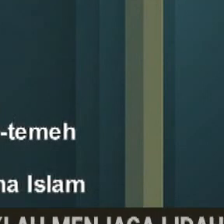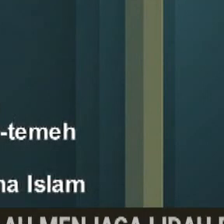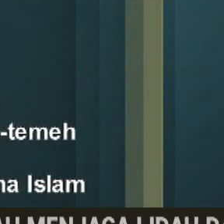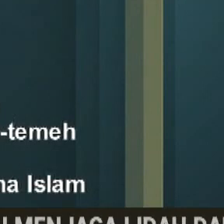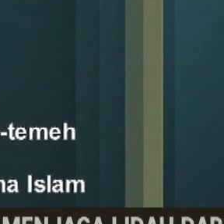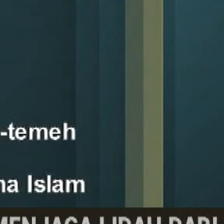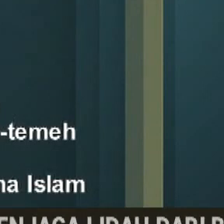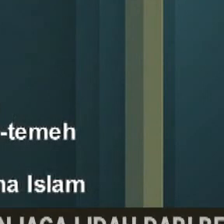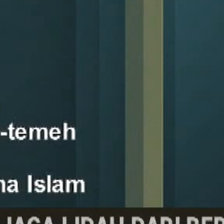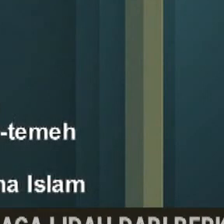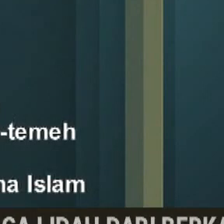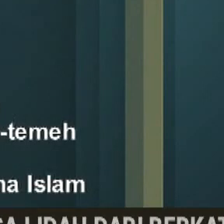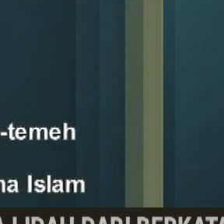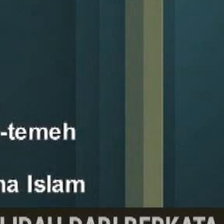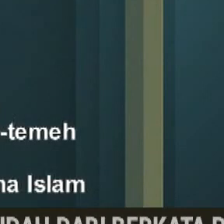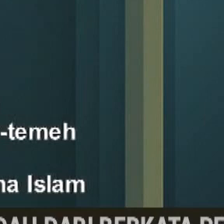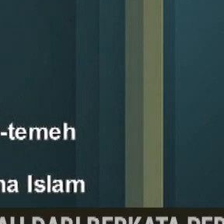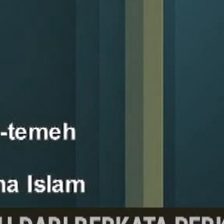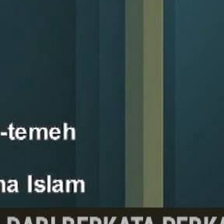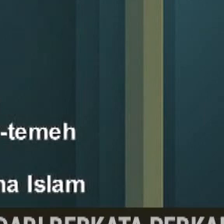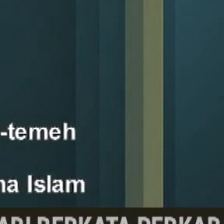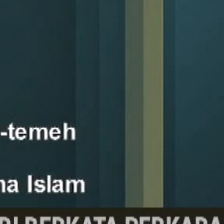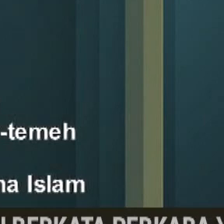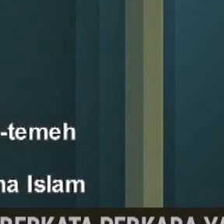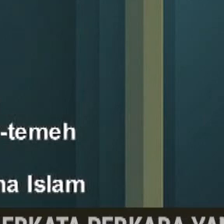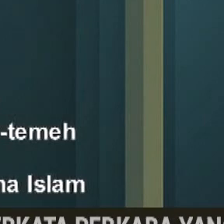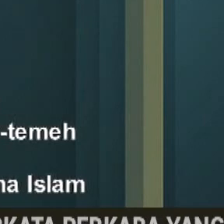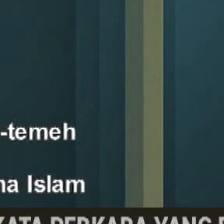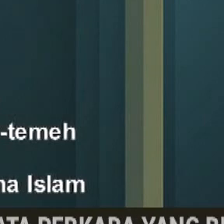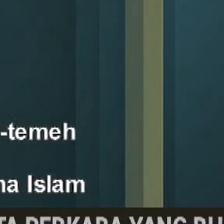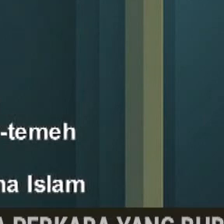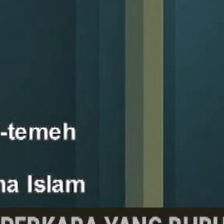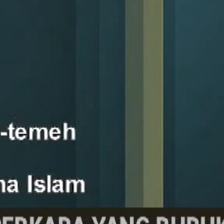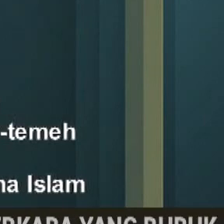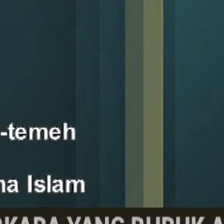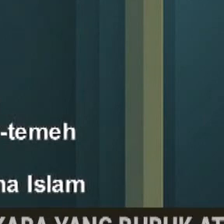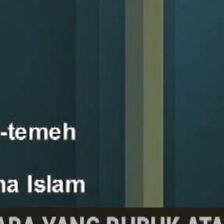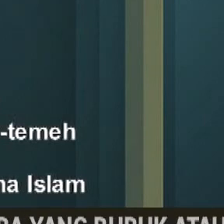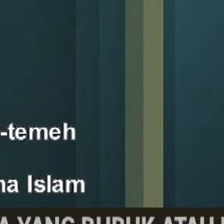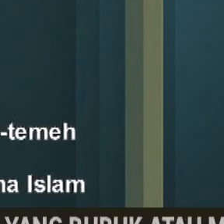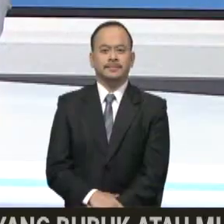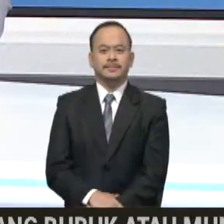baik di kalangan sahabat handai, rakan setugas, jiran tetangga dan sebagainya.